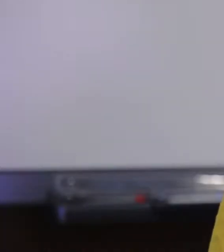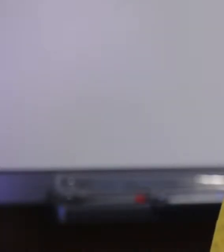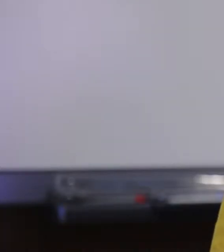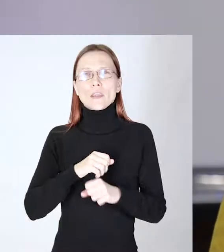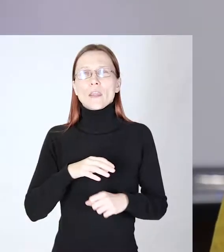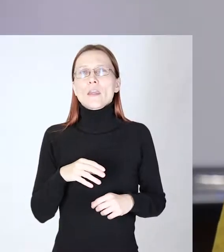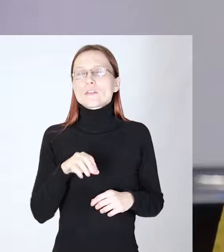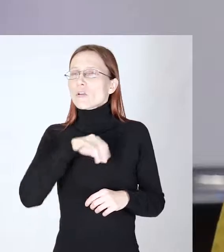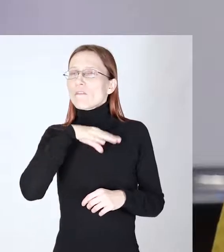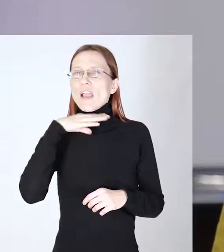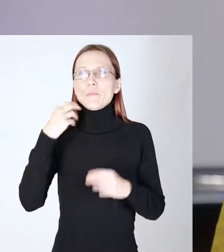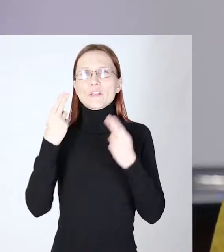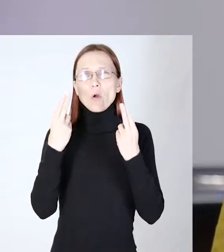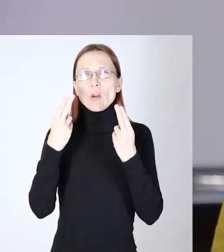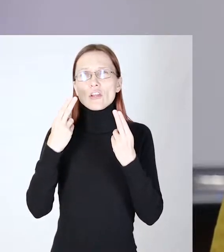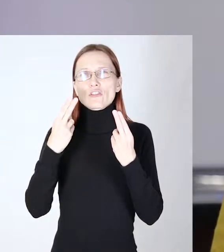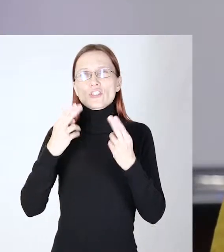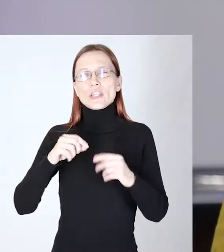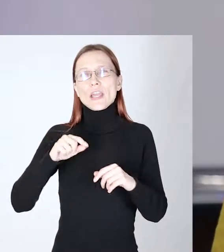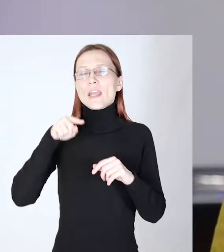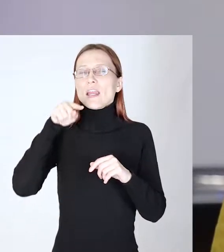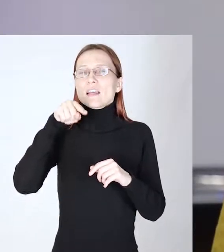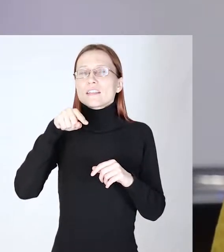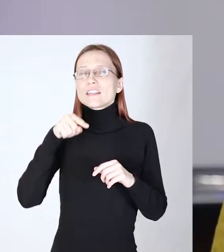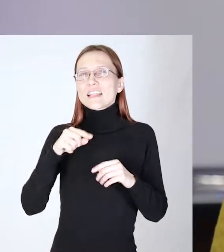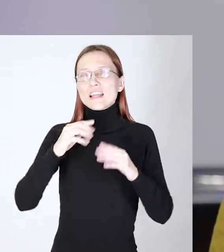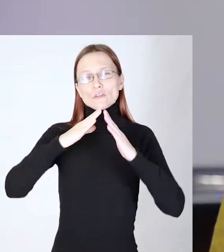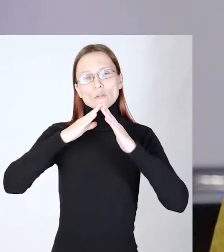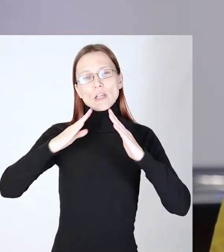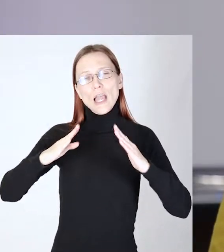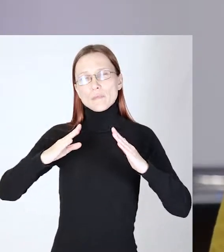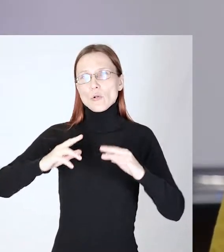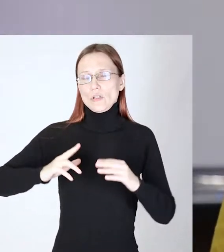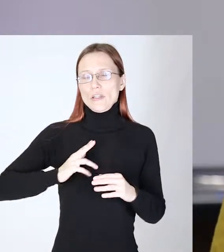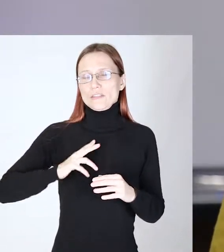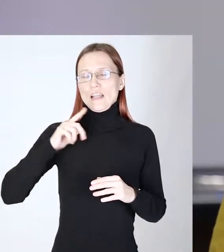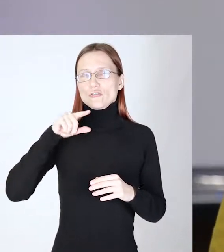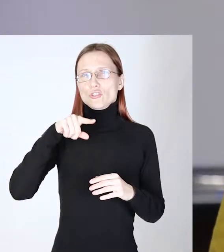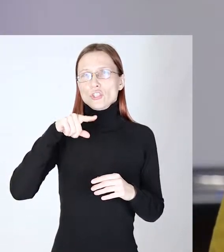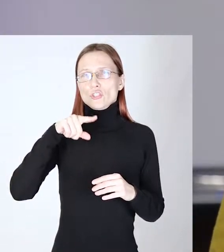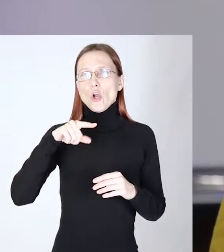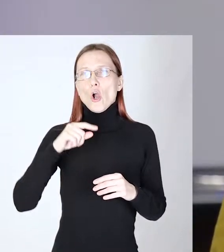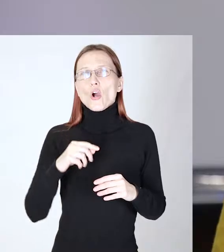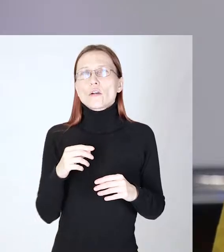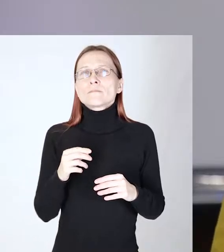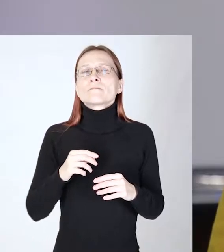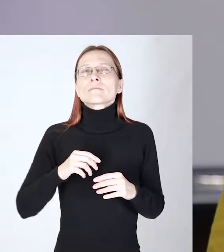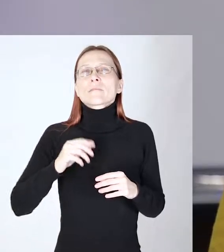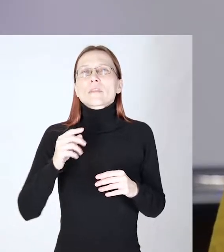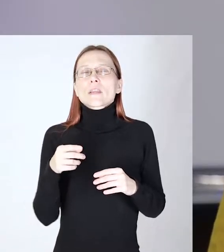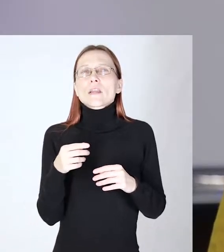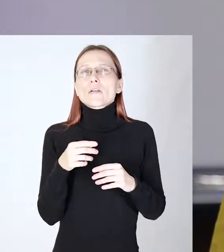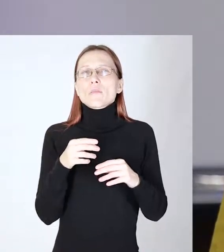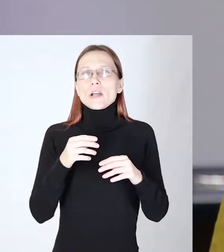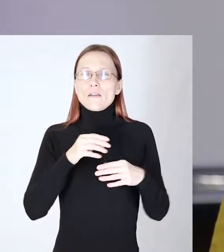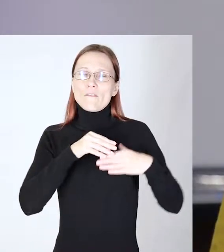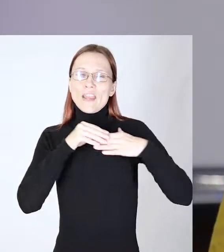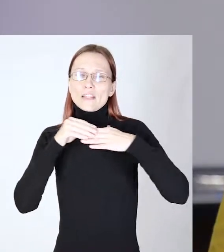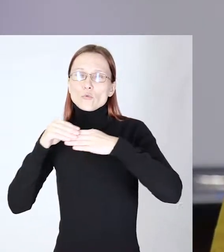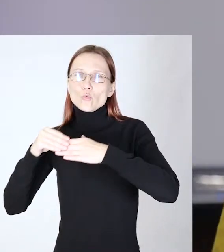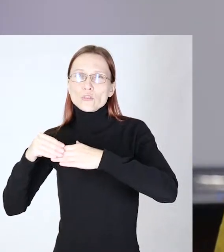Vzhľadom na to, že program Tábora zažitov vždy plánujú naši účastníci, pracovníci s mládežou a mládežnícky vedúci na Rabake, tak každý